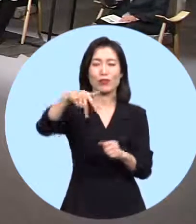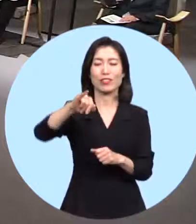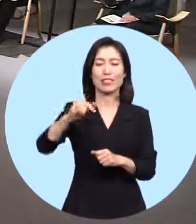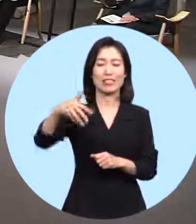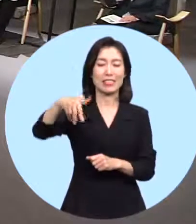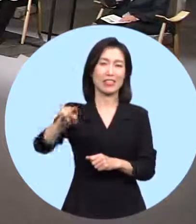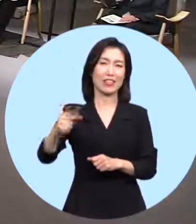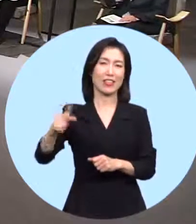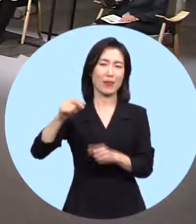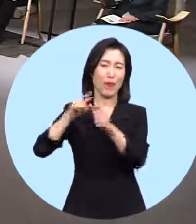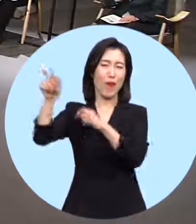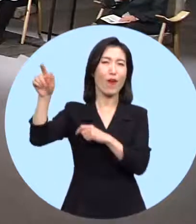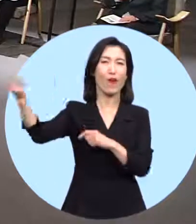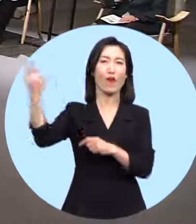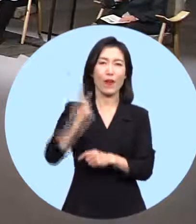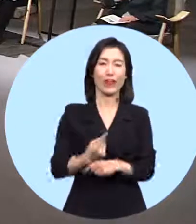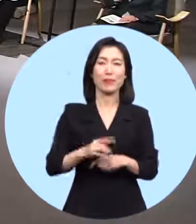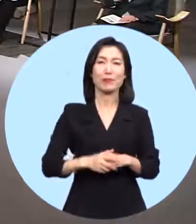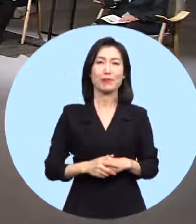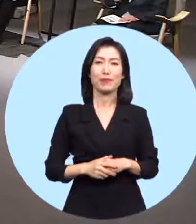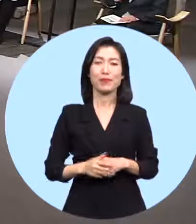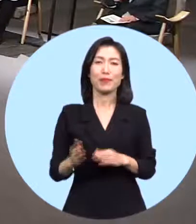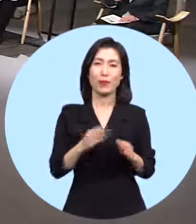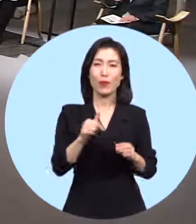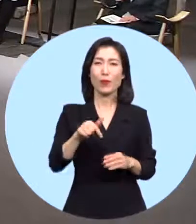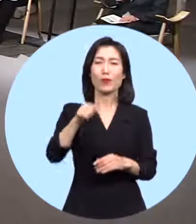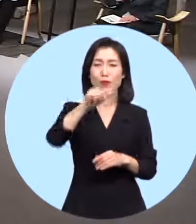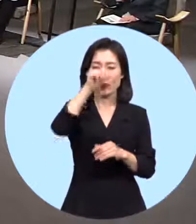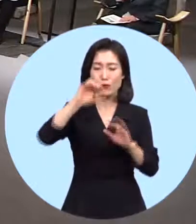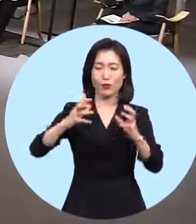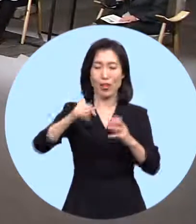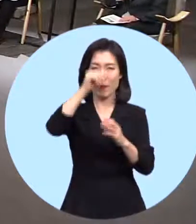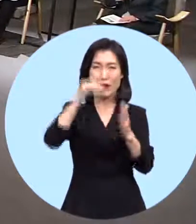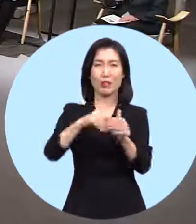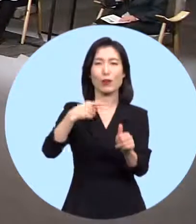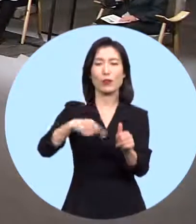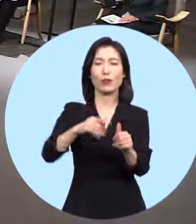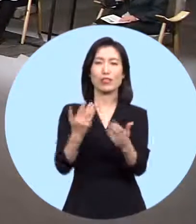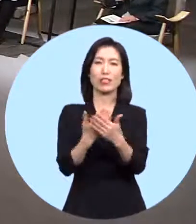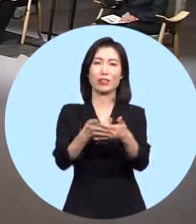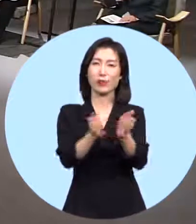참석하셨습니다. 안녕하십니까. 그리고 고영상 국가평생교육진흥원